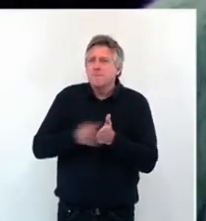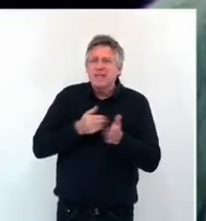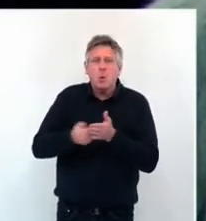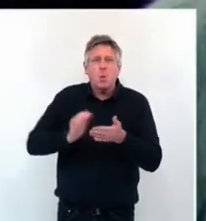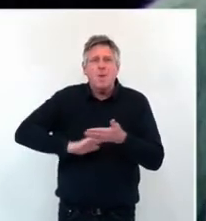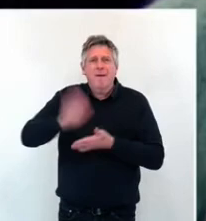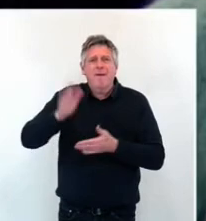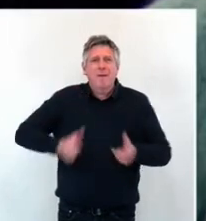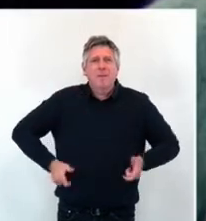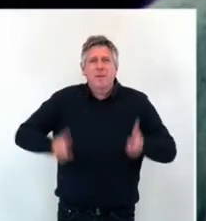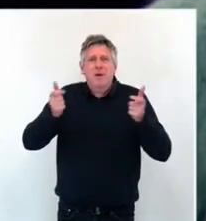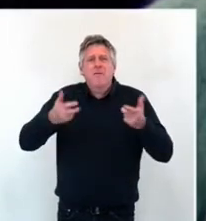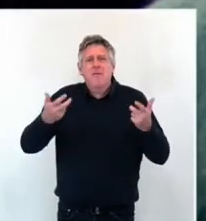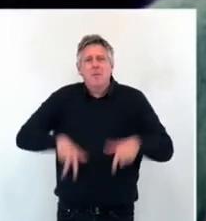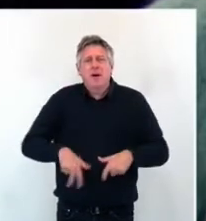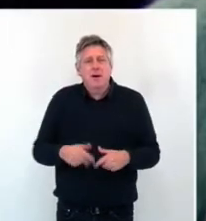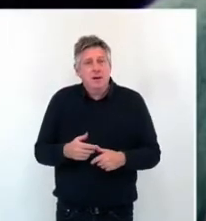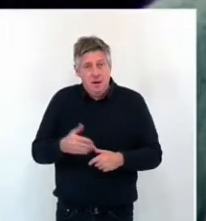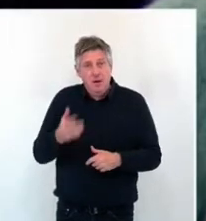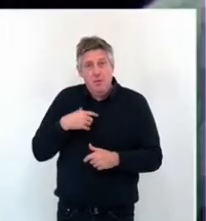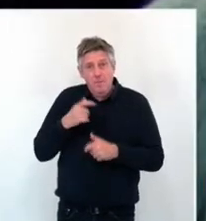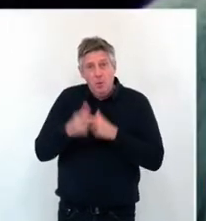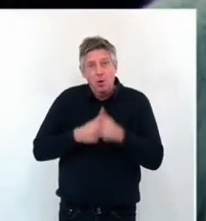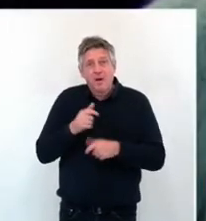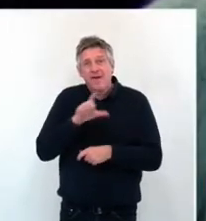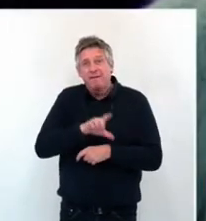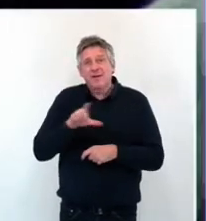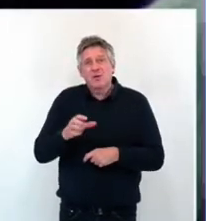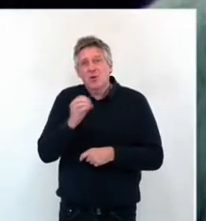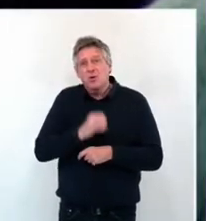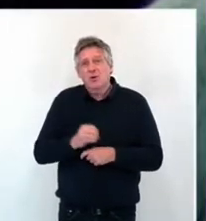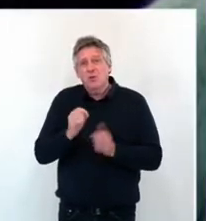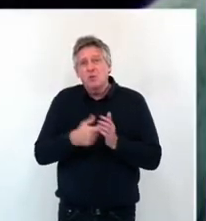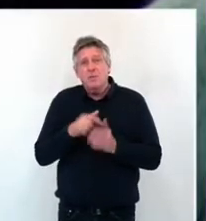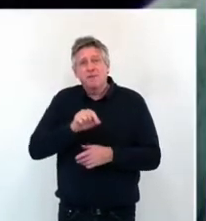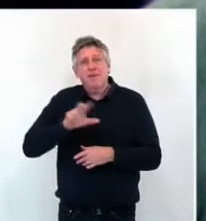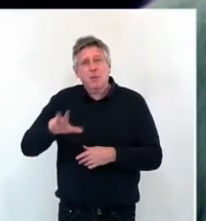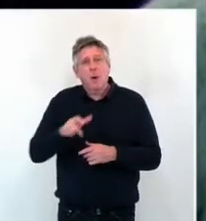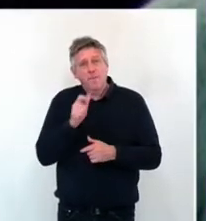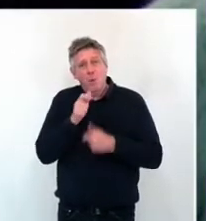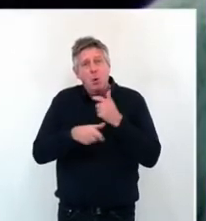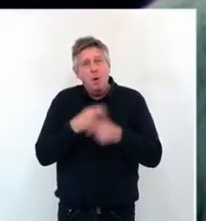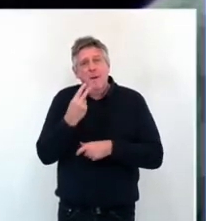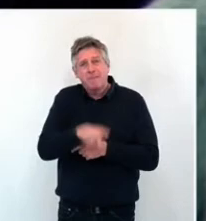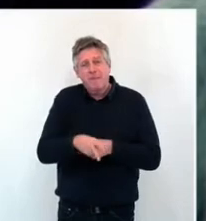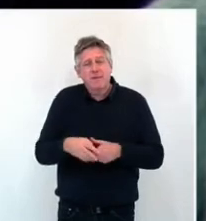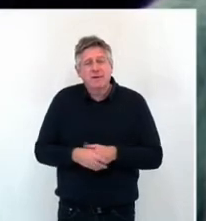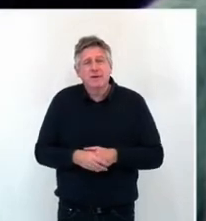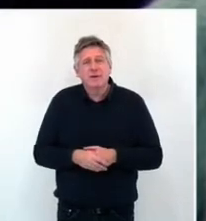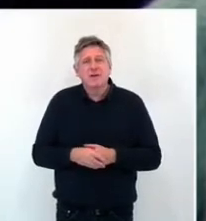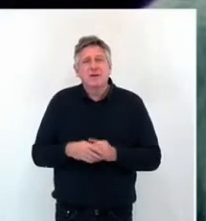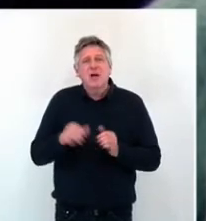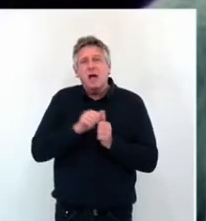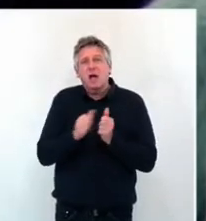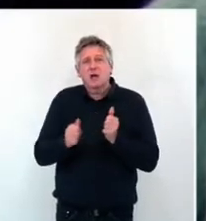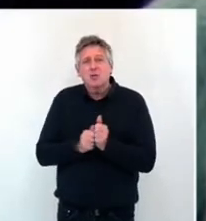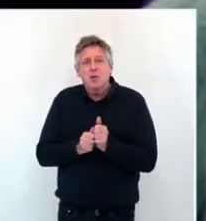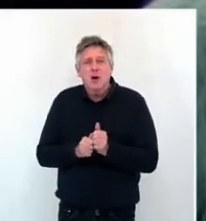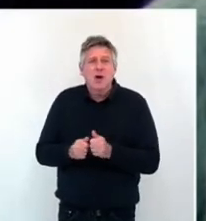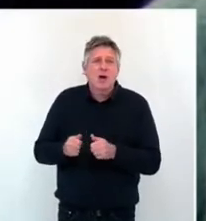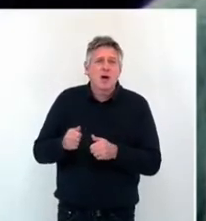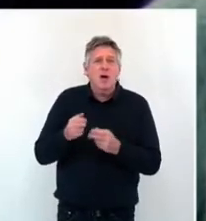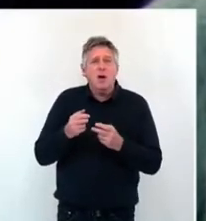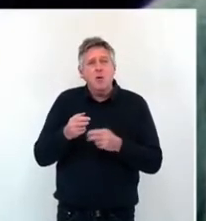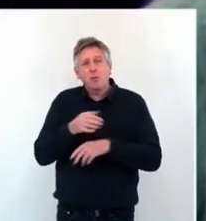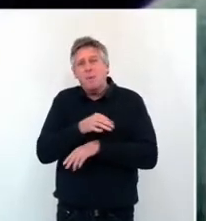vos propres mots, rappelés le 22 octobre 2023. Et ensuite, il ne faut pas s'étonner que votre adjoint à l'urbanisme de l'époque déclare,